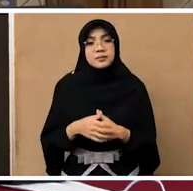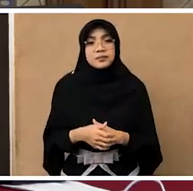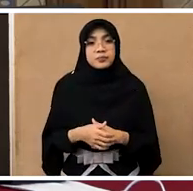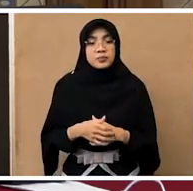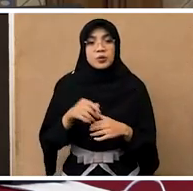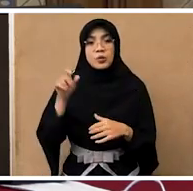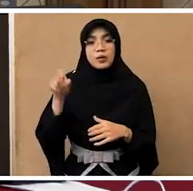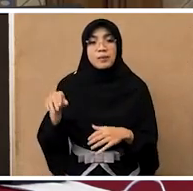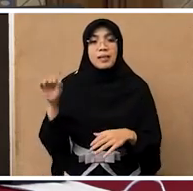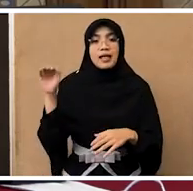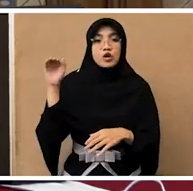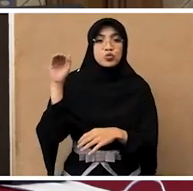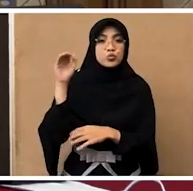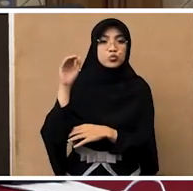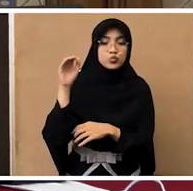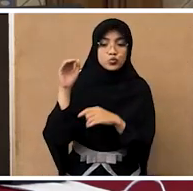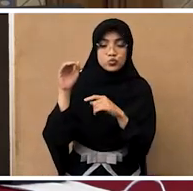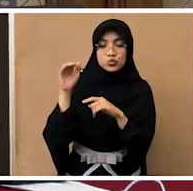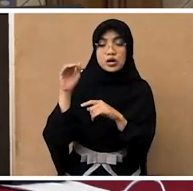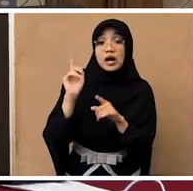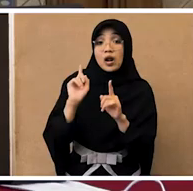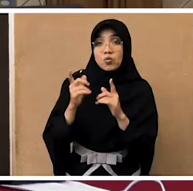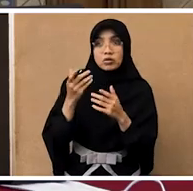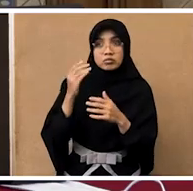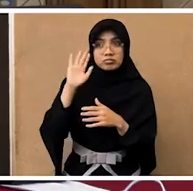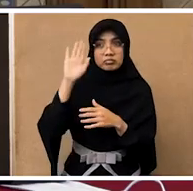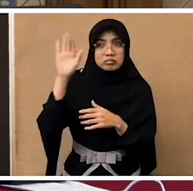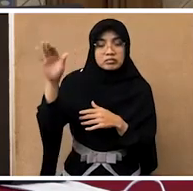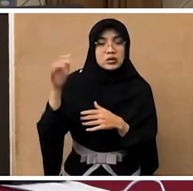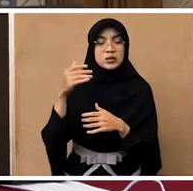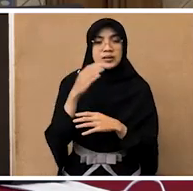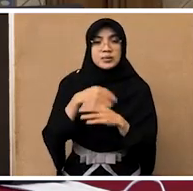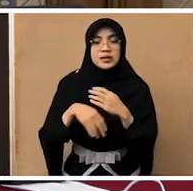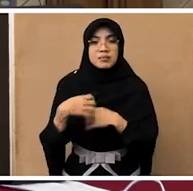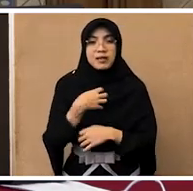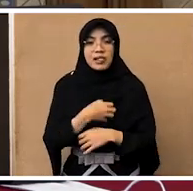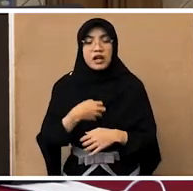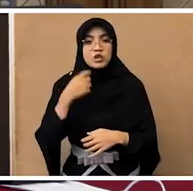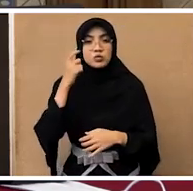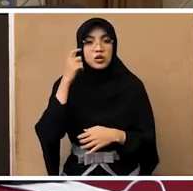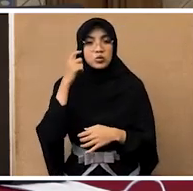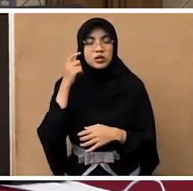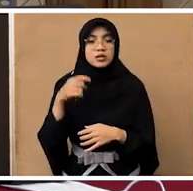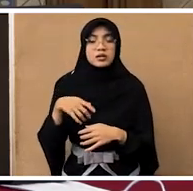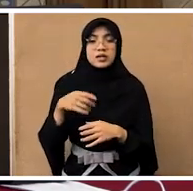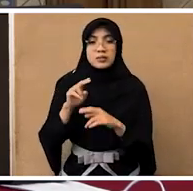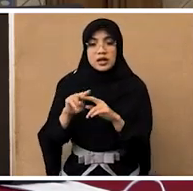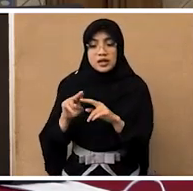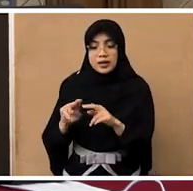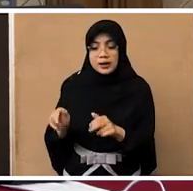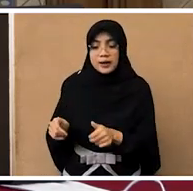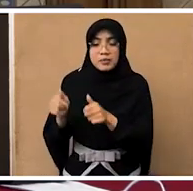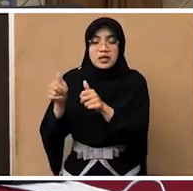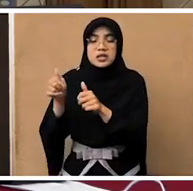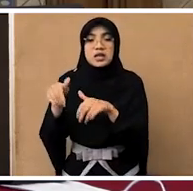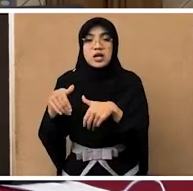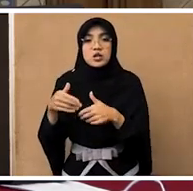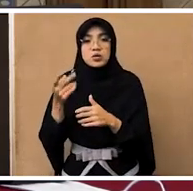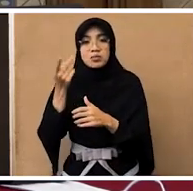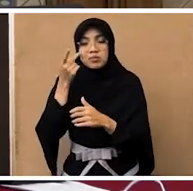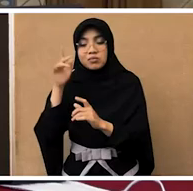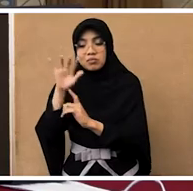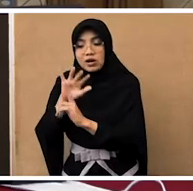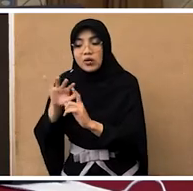pelaku gitu ya kalaupun nanti kondisinya 100 meter atau 12 intelektual dalam konteks rehabilitasi ataupun